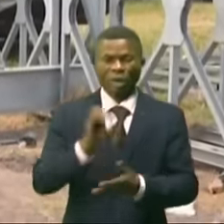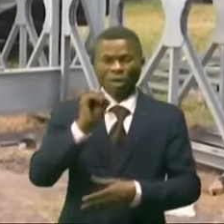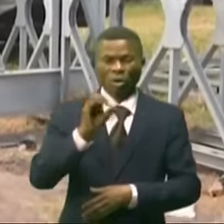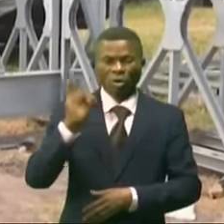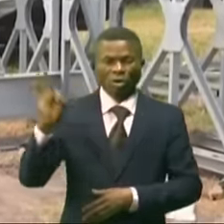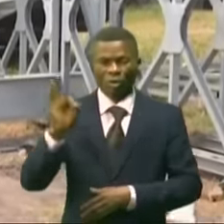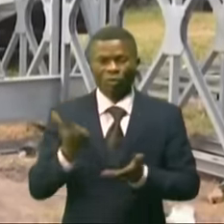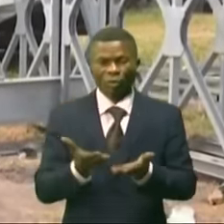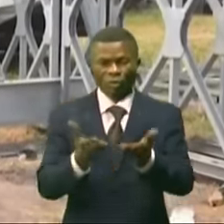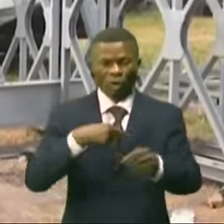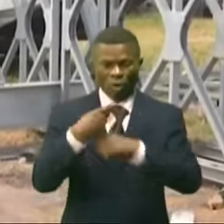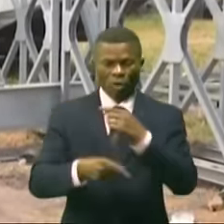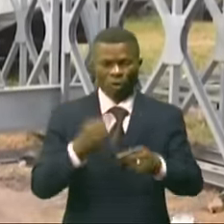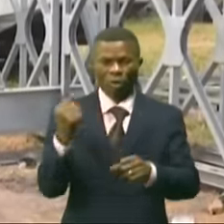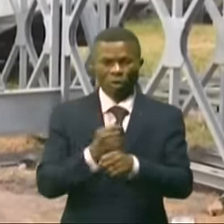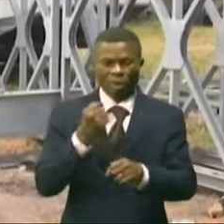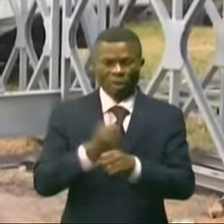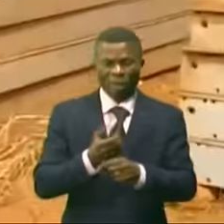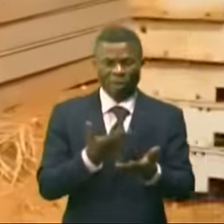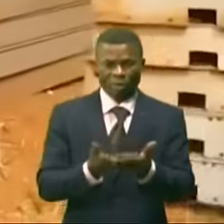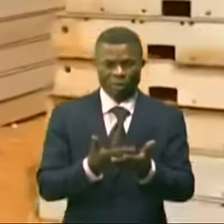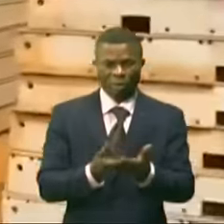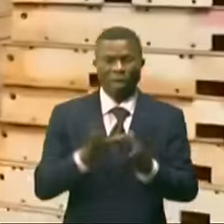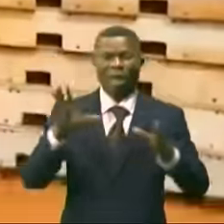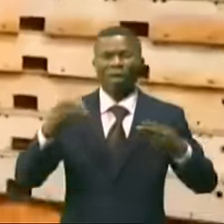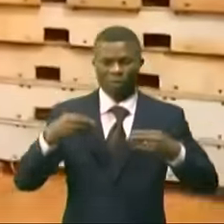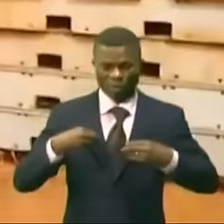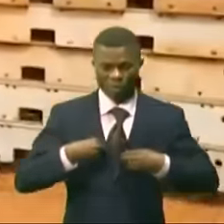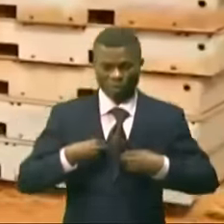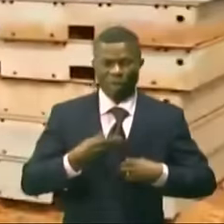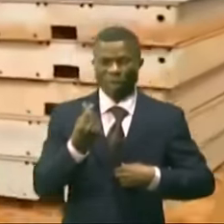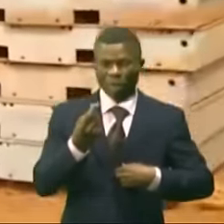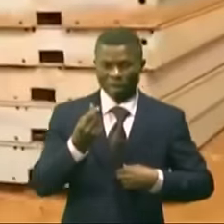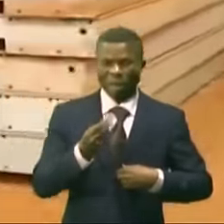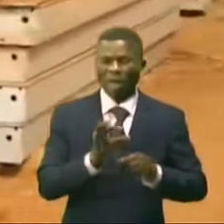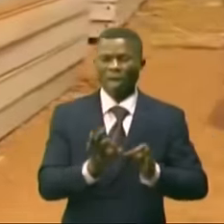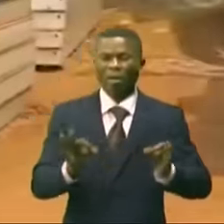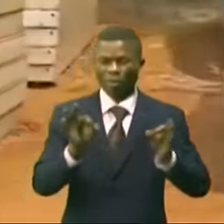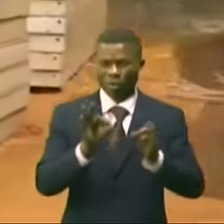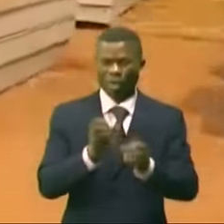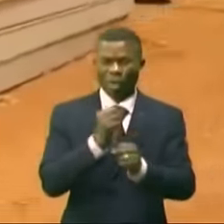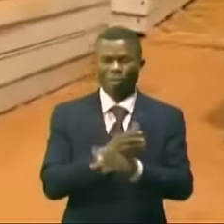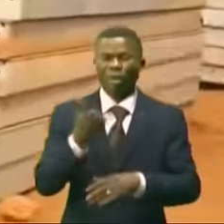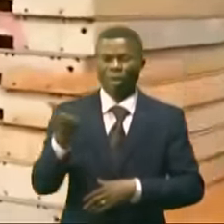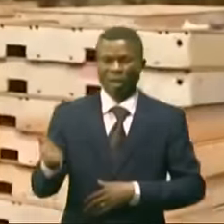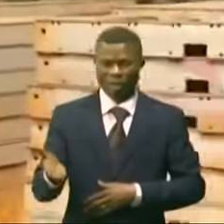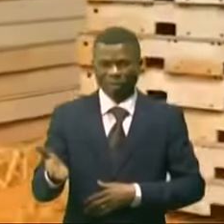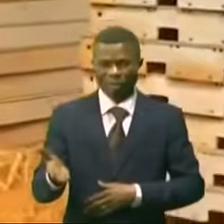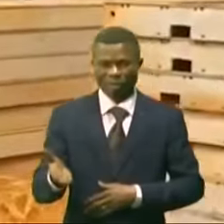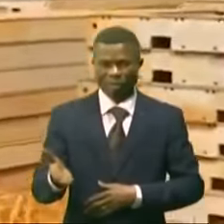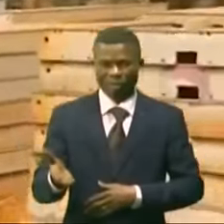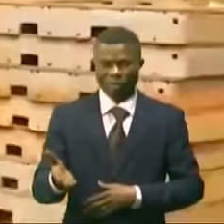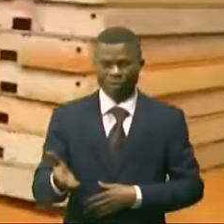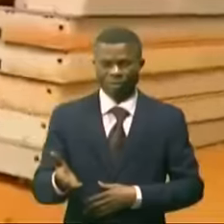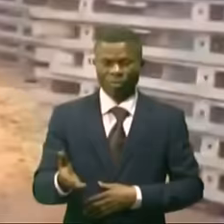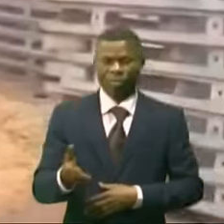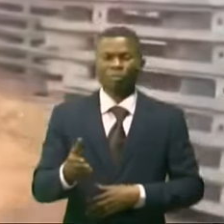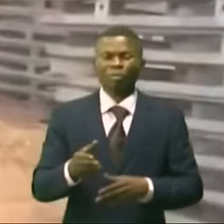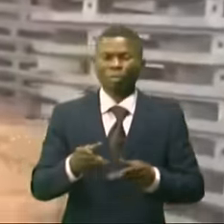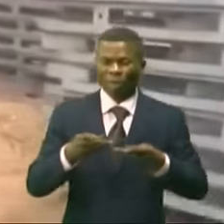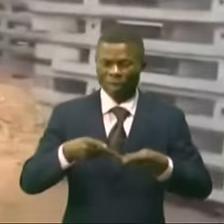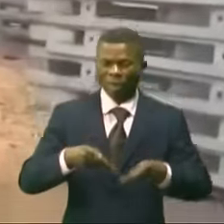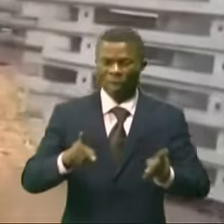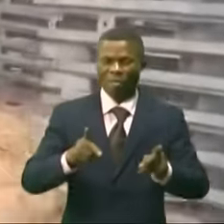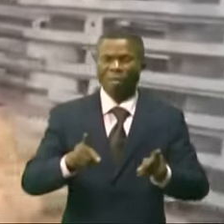s'engage à lancer immédiatement le travaux il affirme que les financements nécessaires sont déjà disponibles l'institution